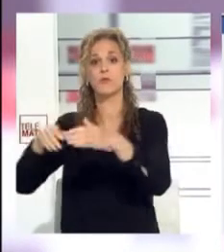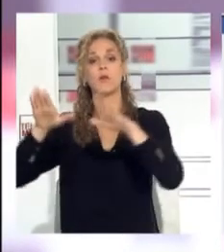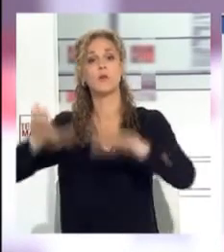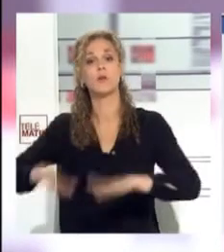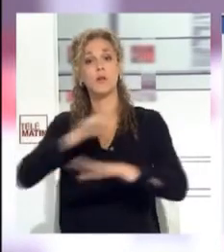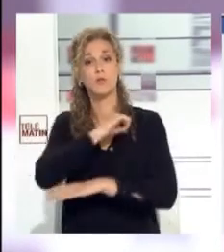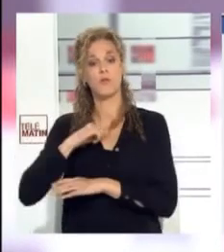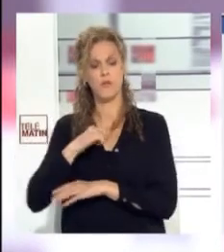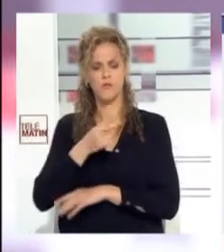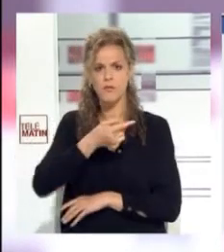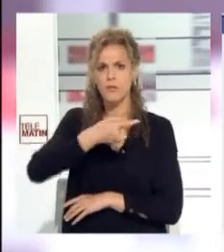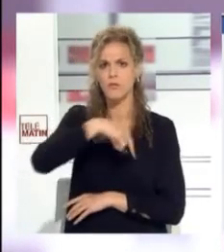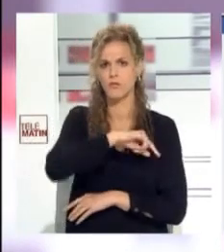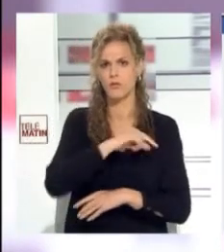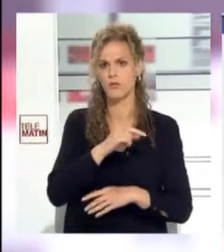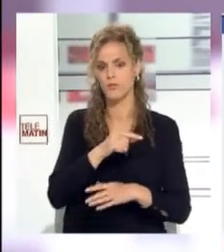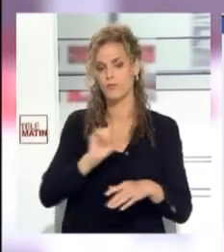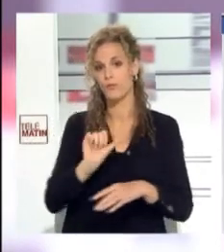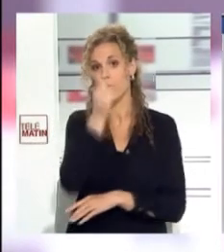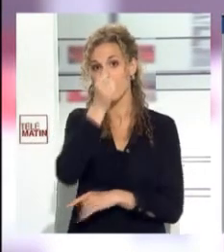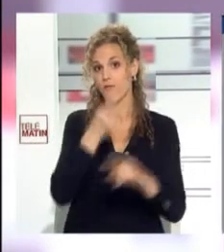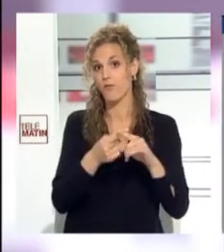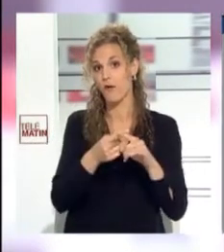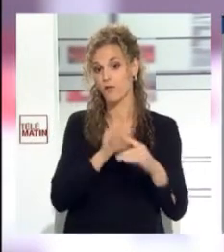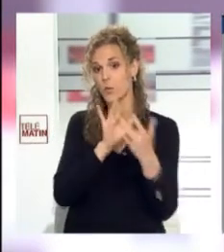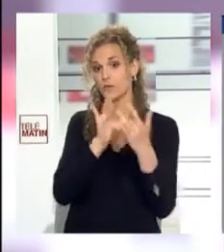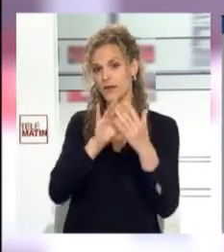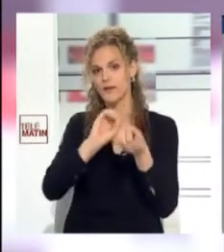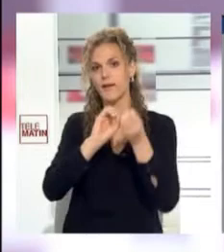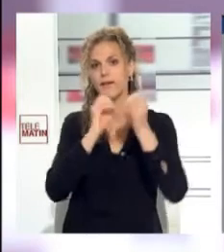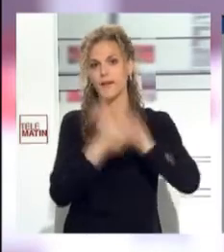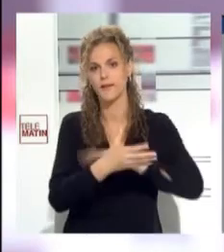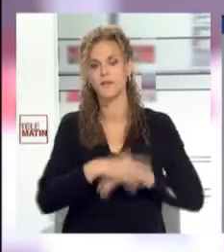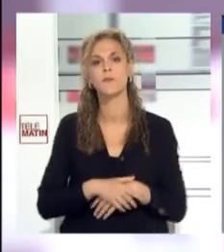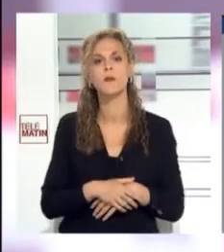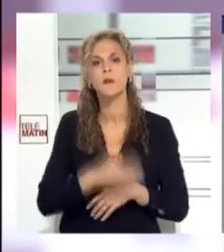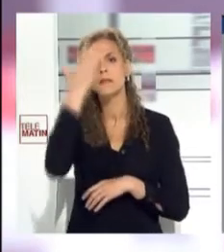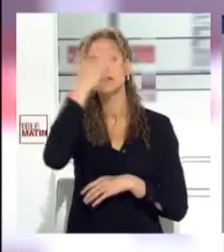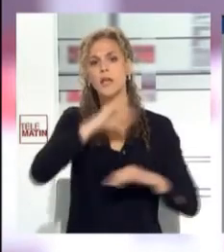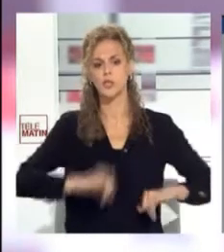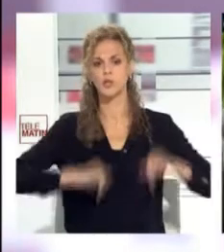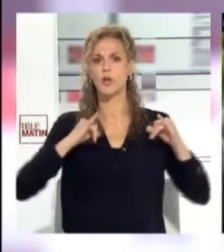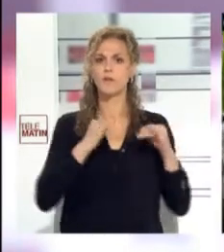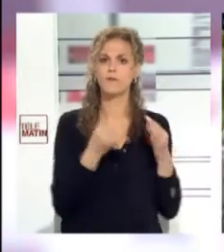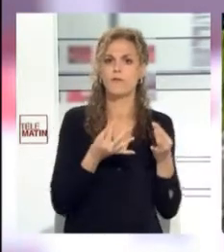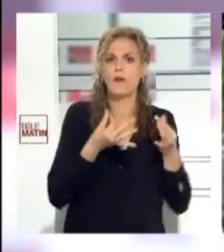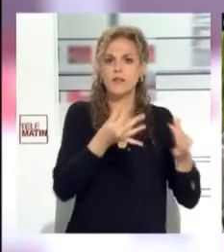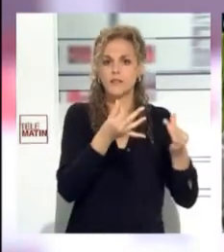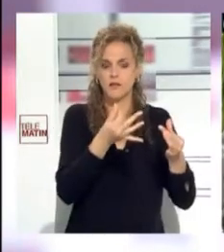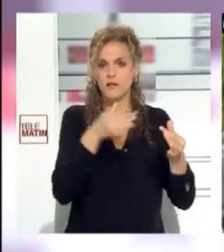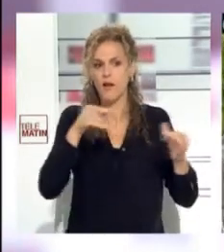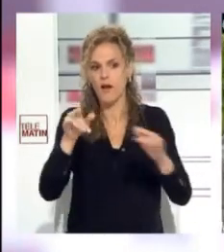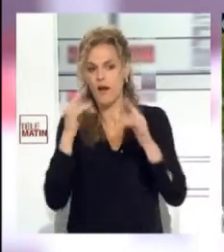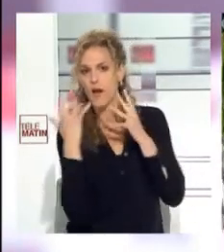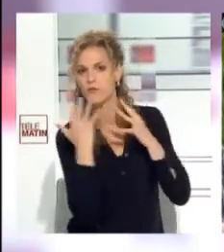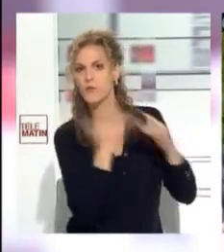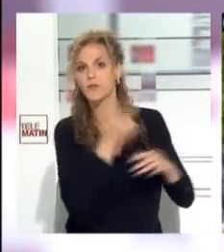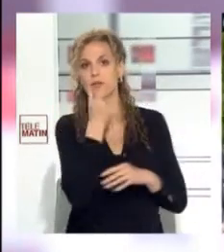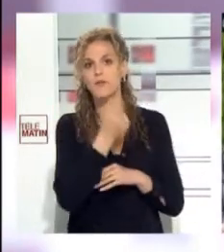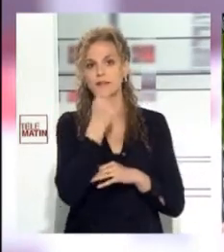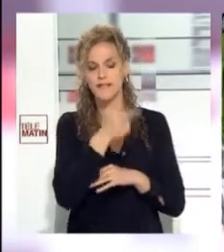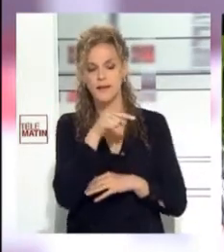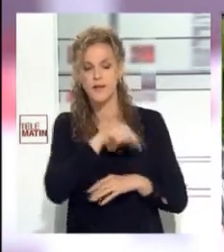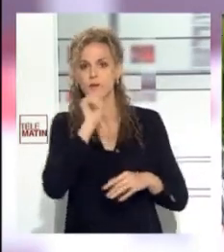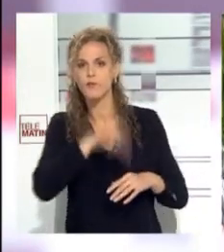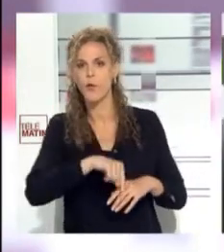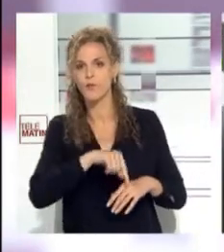qui luttent contre le régime de Bachar al-Assad. Des jeunes fragiles et rapidement sous influence dont il faut guetter les moindres signes de